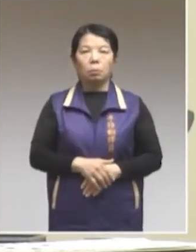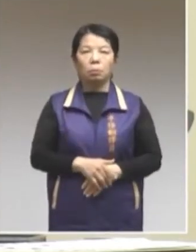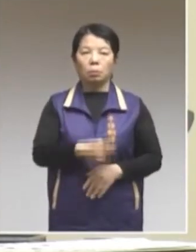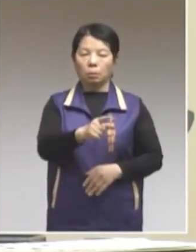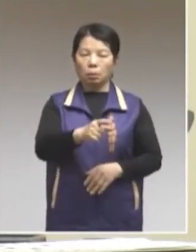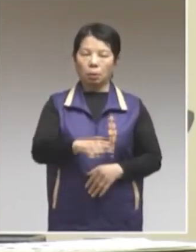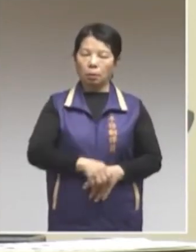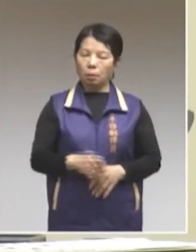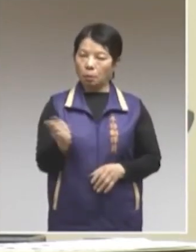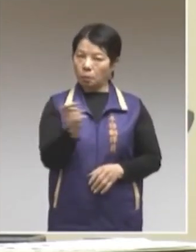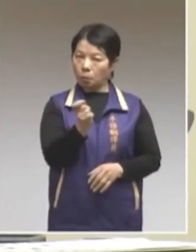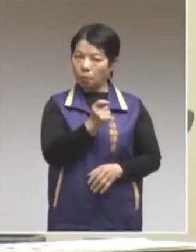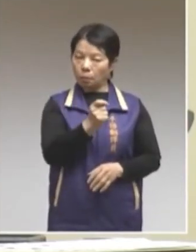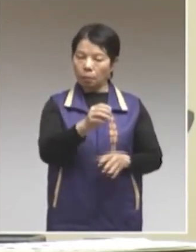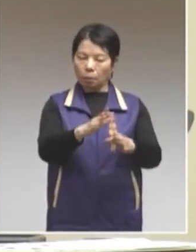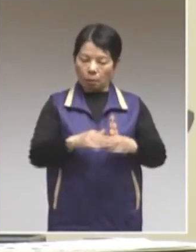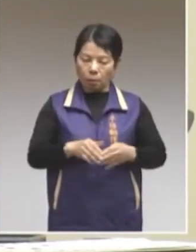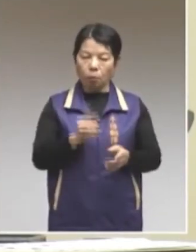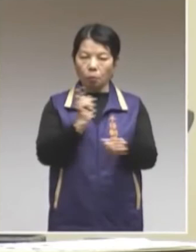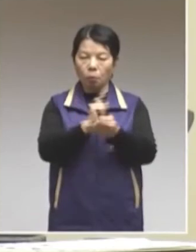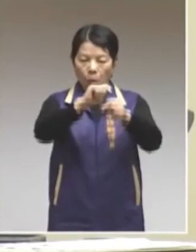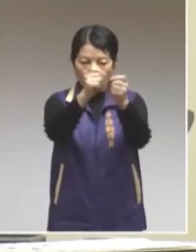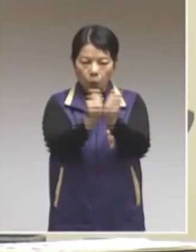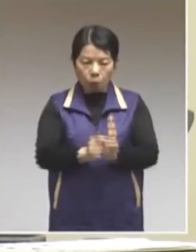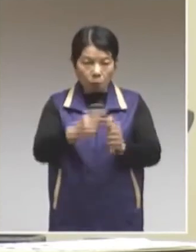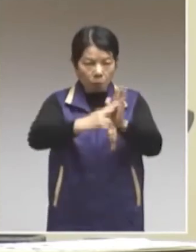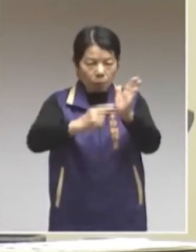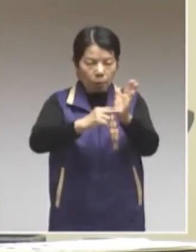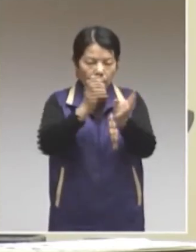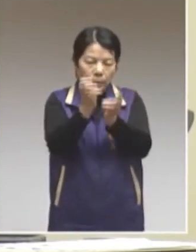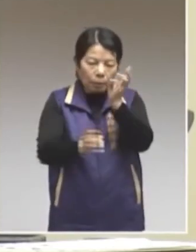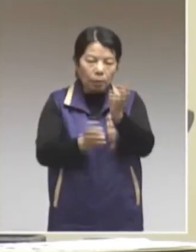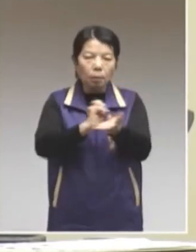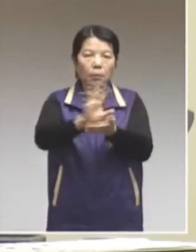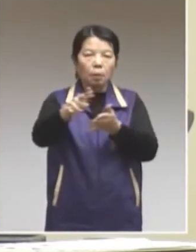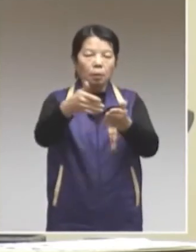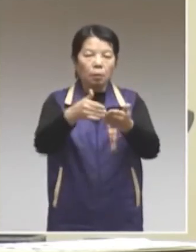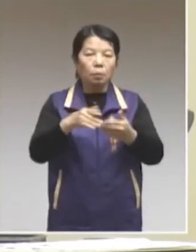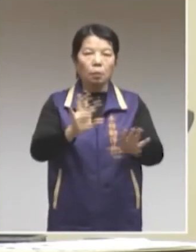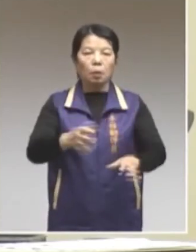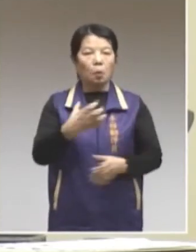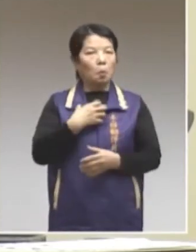快能够厘清感染源接触者，把风险控